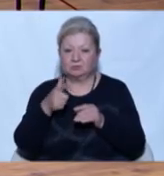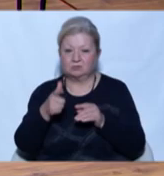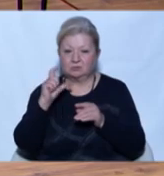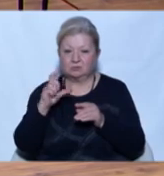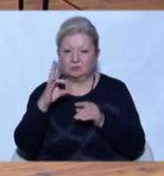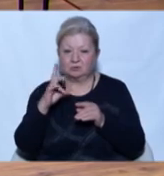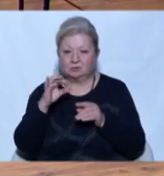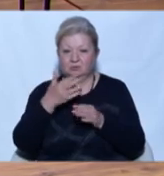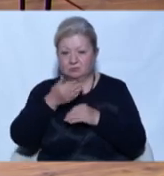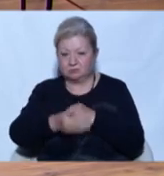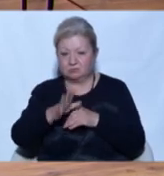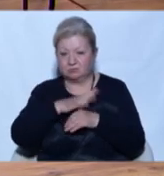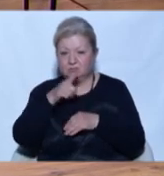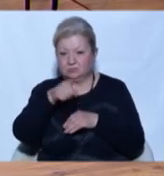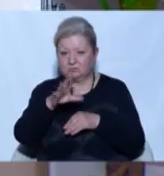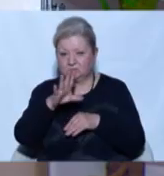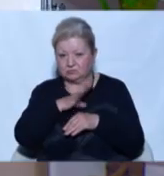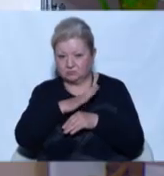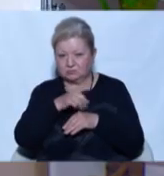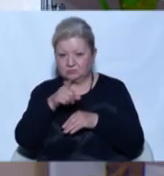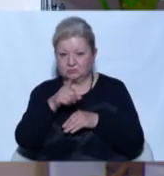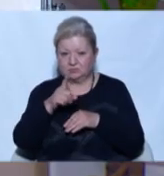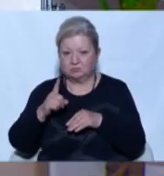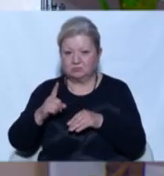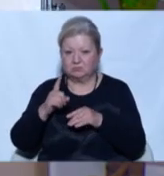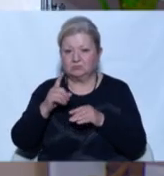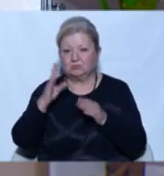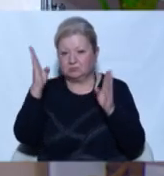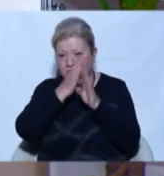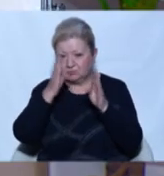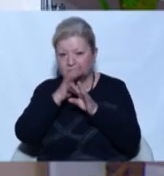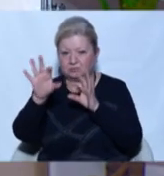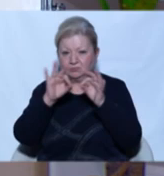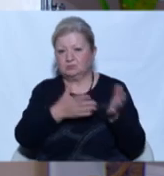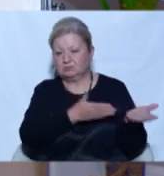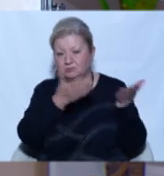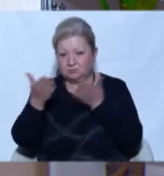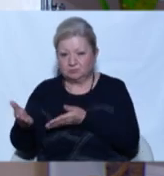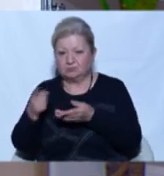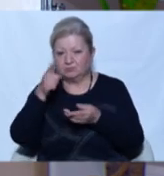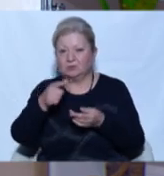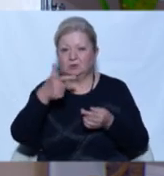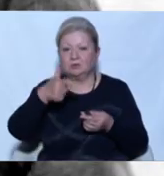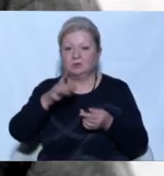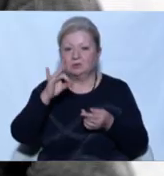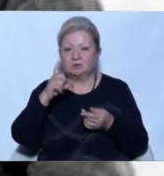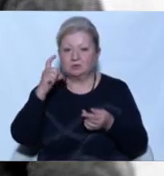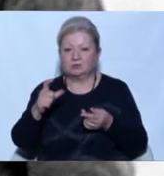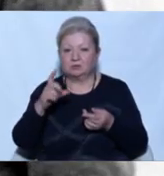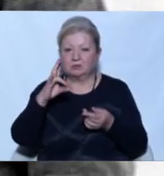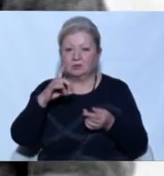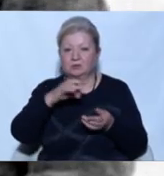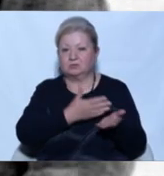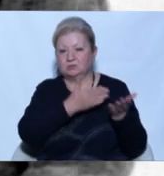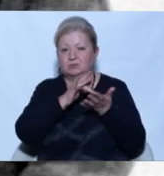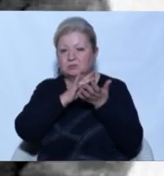როგორც დაინტერესებული პირი ჰაერის მასების მოძრაობის შემსწავლელი, მიიწვიეს გრენლანდიის ექსპედიციაში. მან